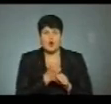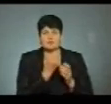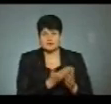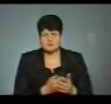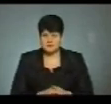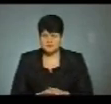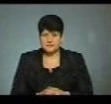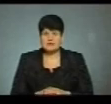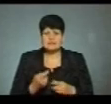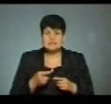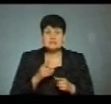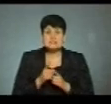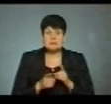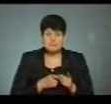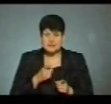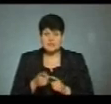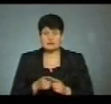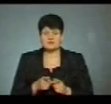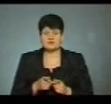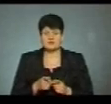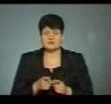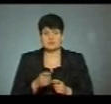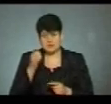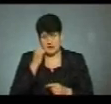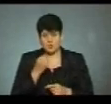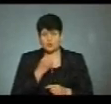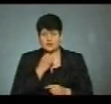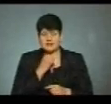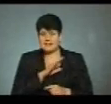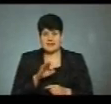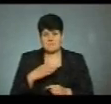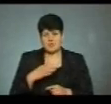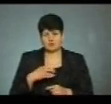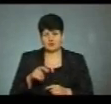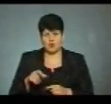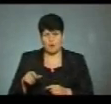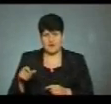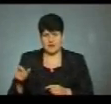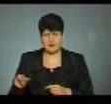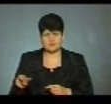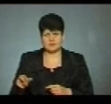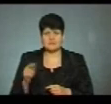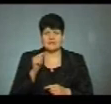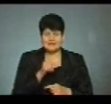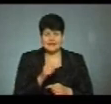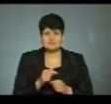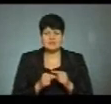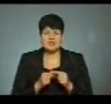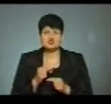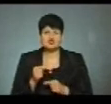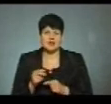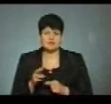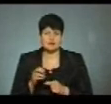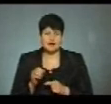все. Змінився і дякуючи небайдужим громадянам і тим нащадкам,